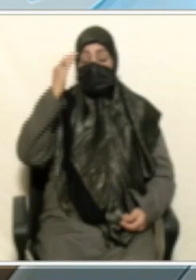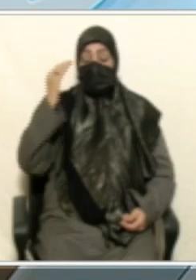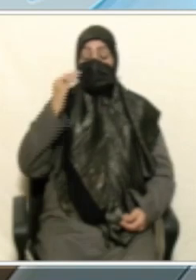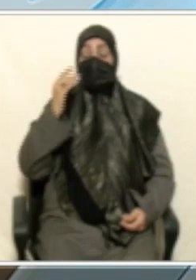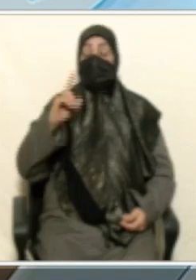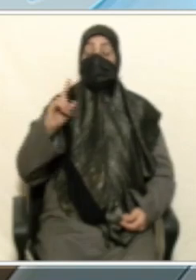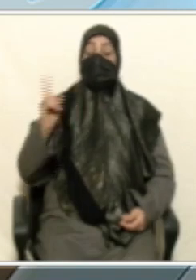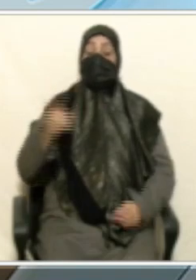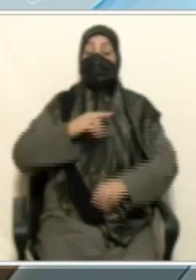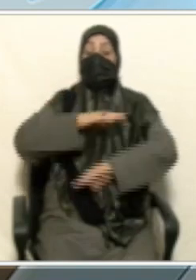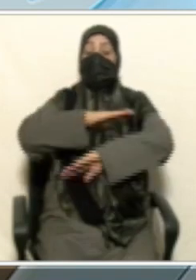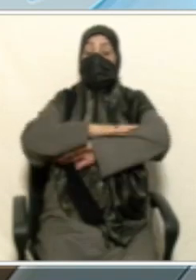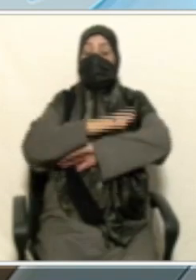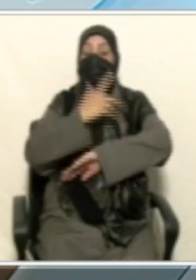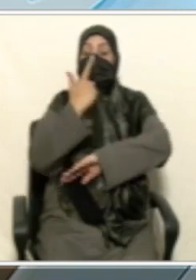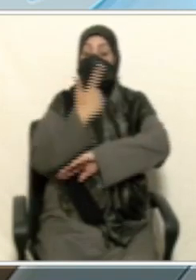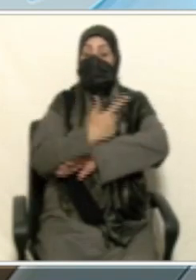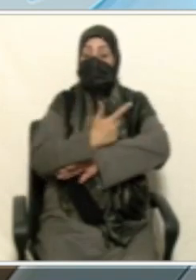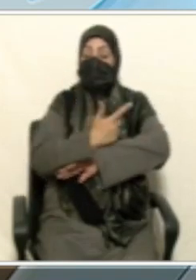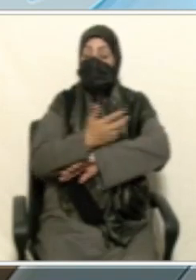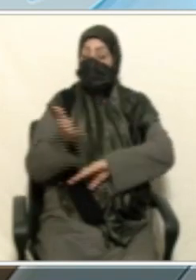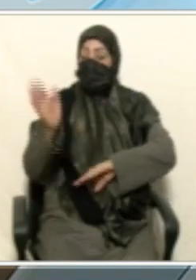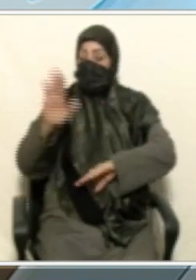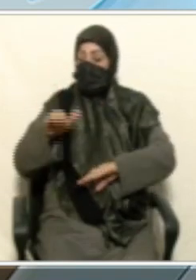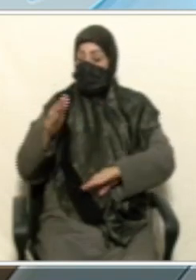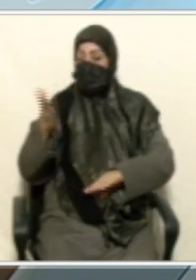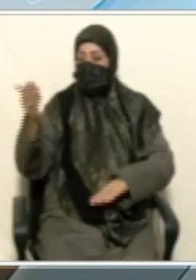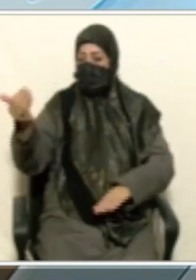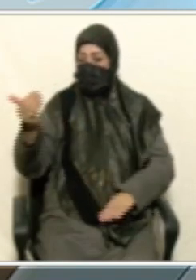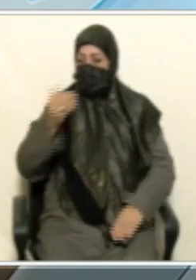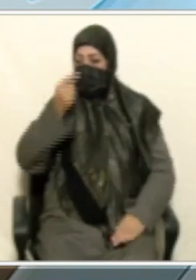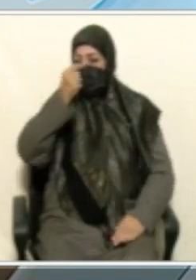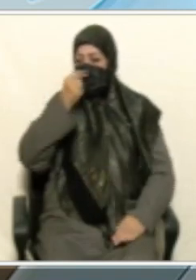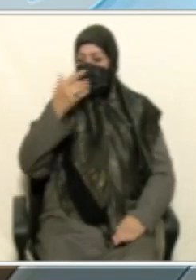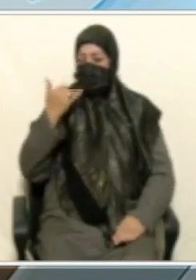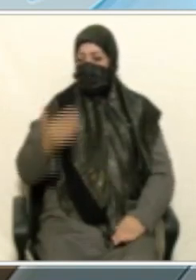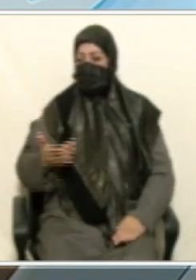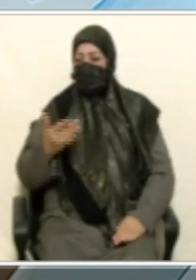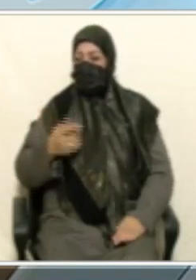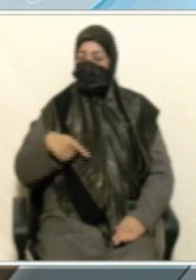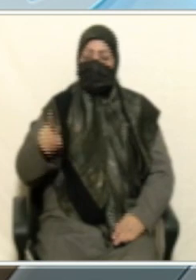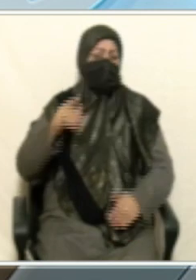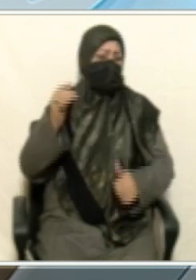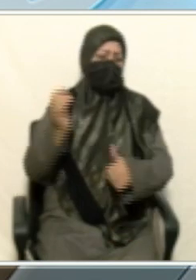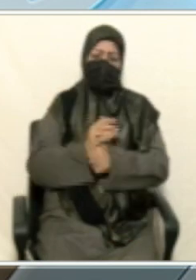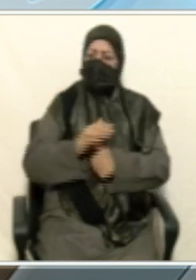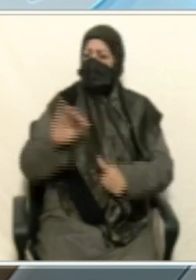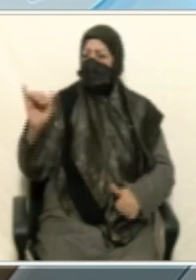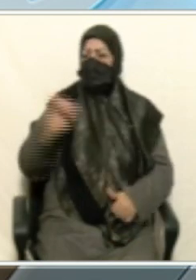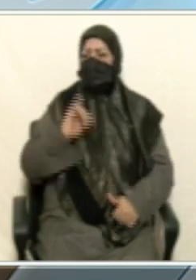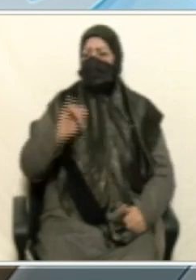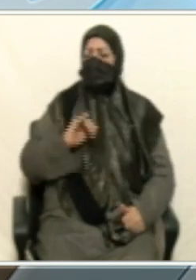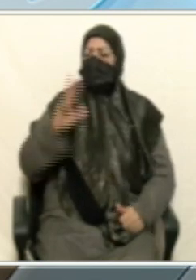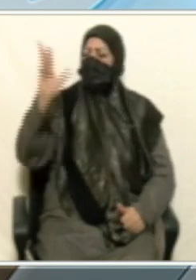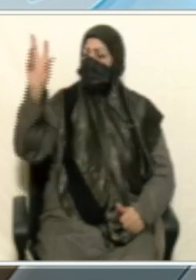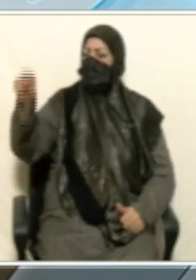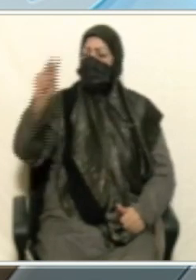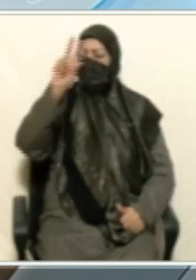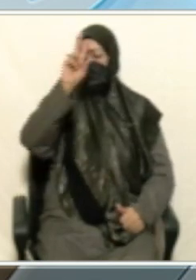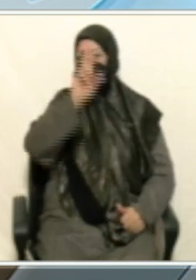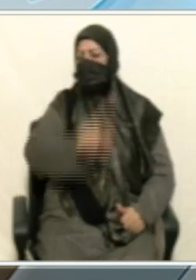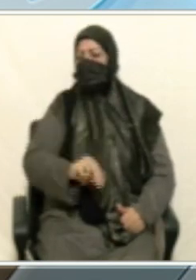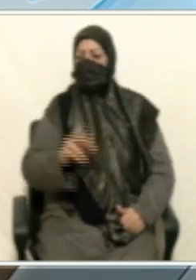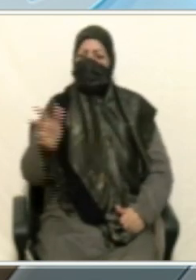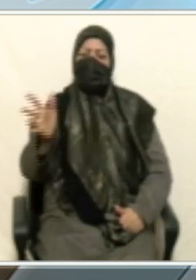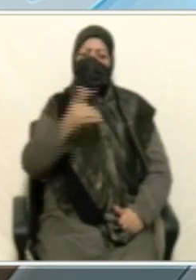توفي قبل أن يدخل بها فهي زوجته، ومصيبة قد حلت عليها كما قد حلت على أخته وأمه وأبيه،